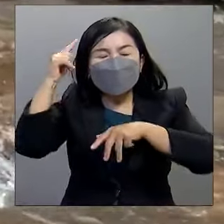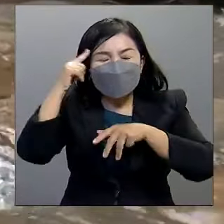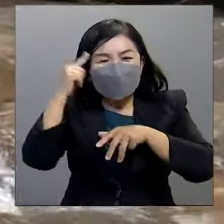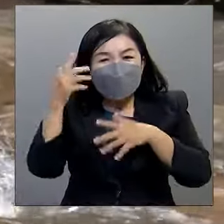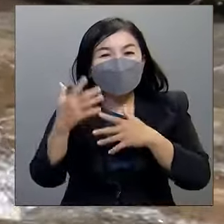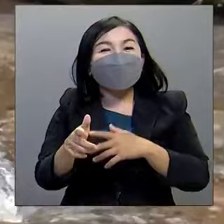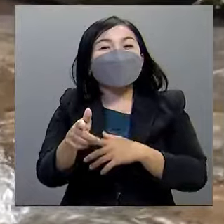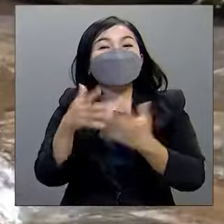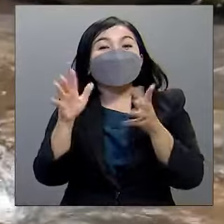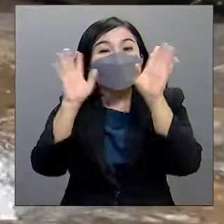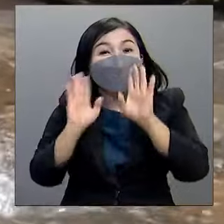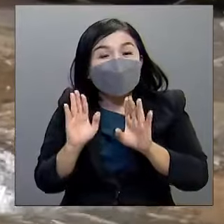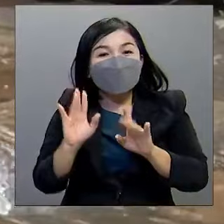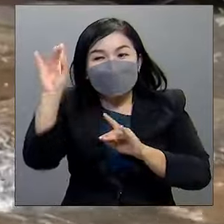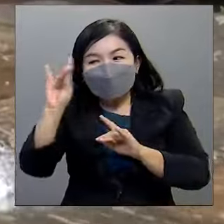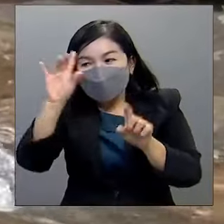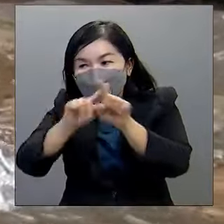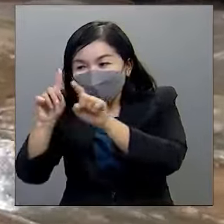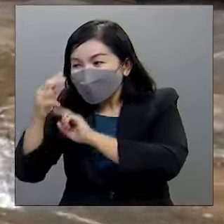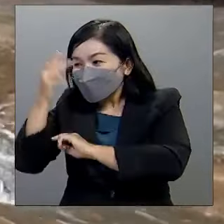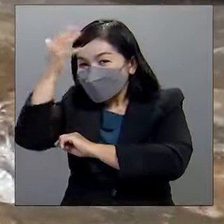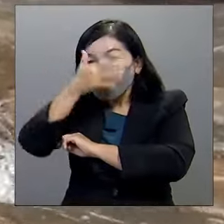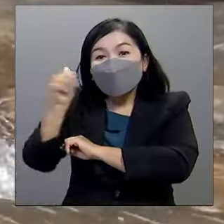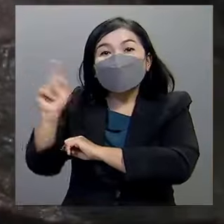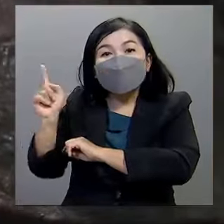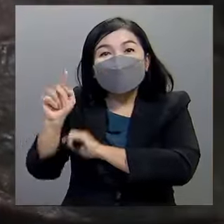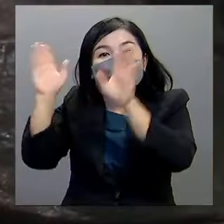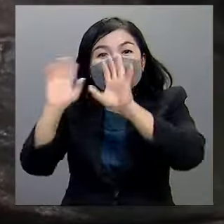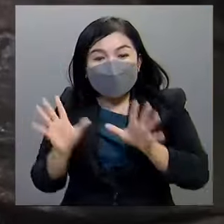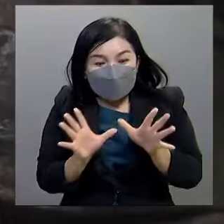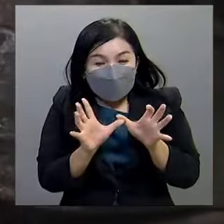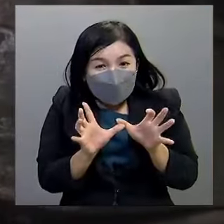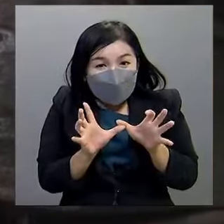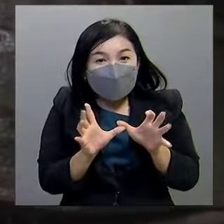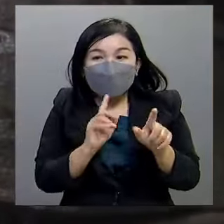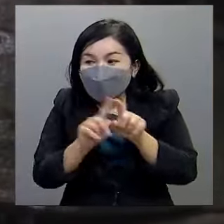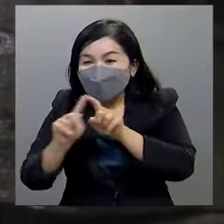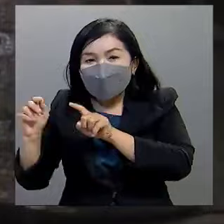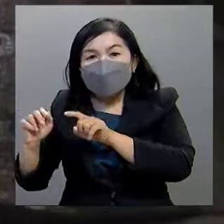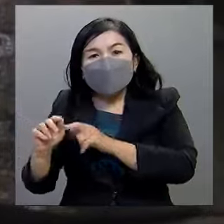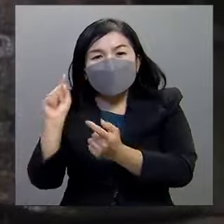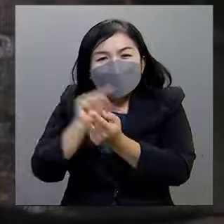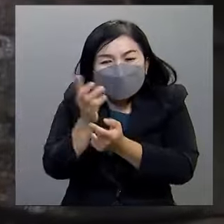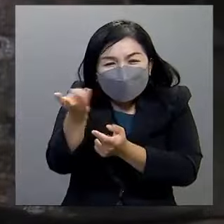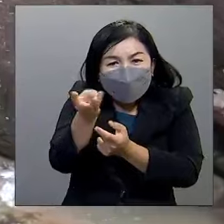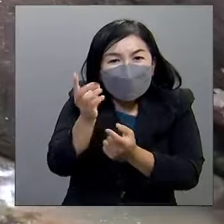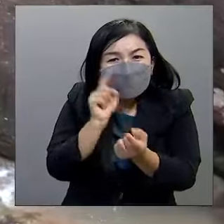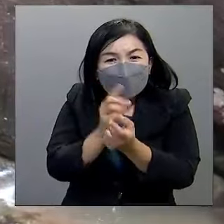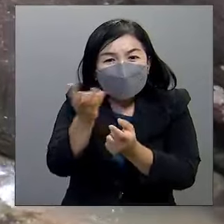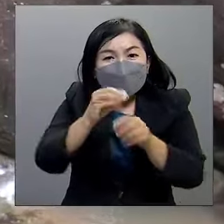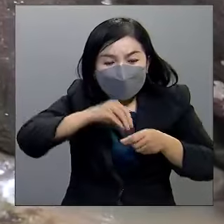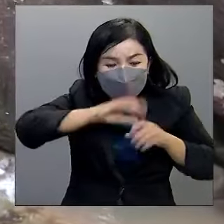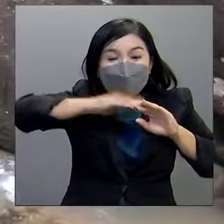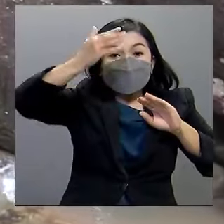กแล้วเขาบอกยังมีสัตว์ประจำถิ่นอีกหลายชนิดที่หาชมได้ยากเช่นปูแป้งหรือปูขนคือมันเป็นปูภูเขาชนิดหนึ่งนะครับที่อยู่ในบริเว